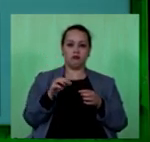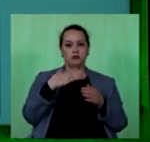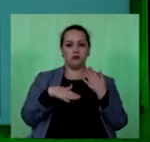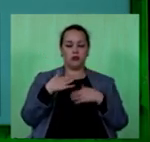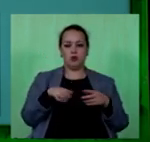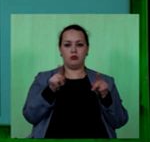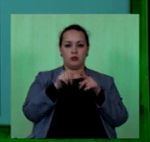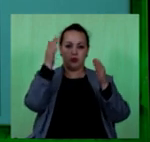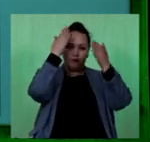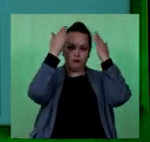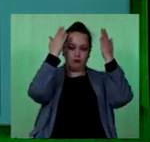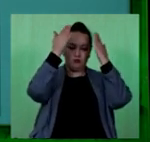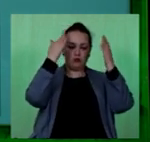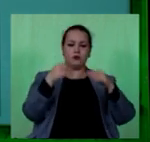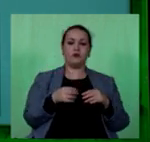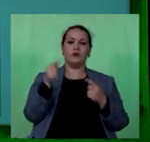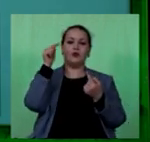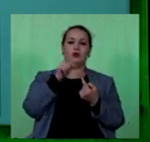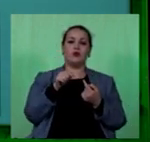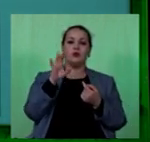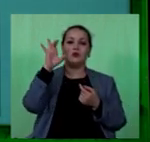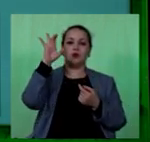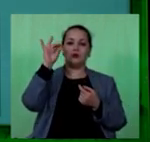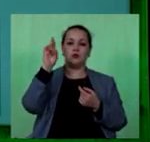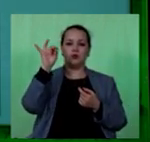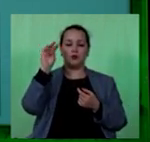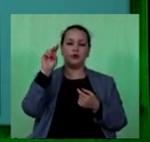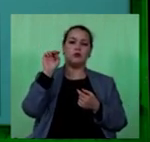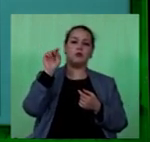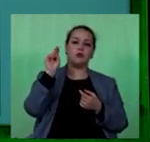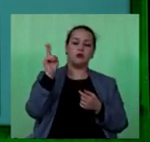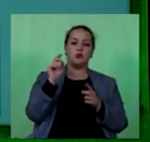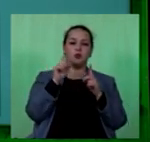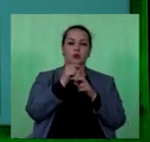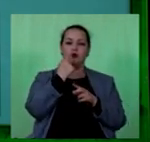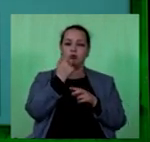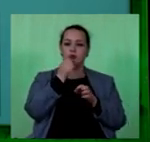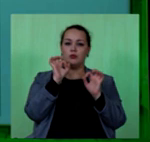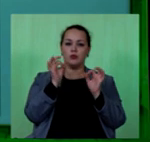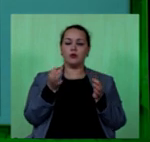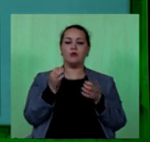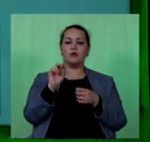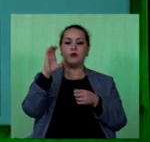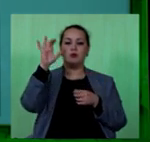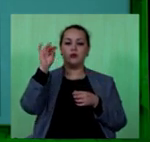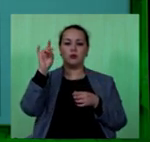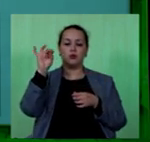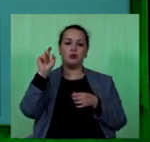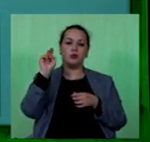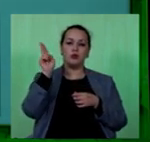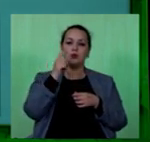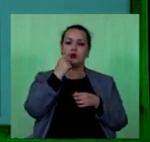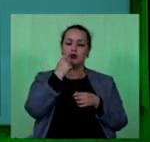молодцы теперь подбираем синонимы к слову красный совершенно верно синоним слову красный